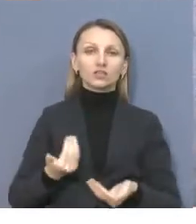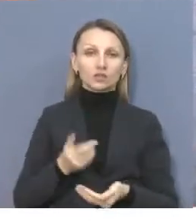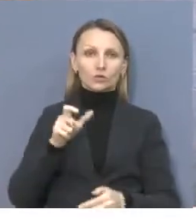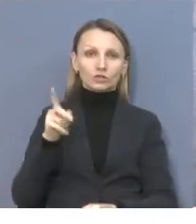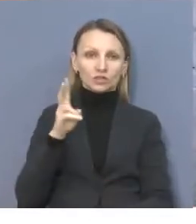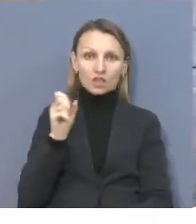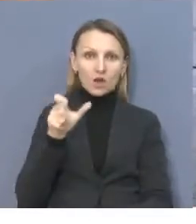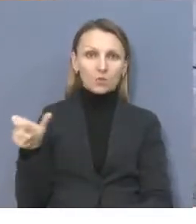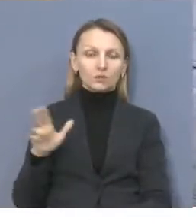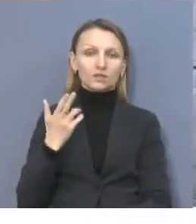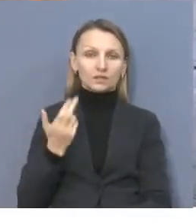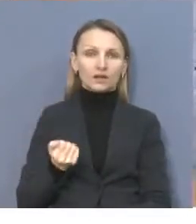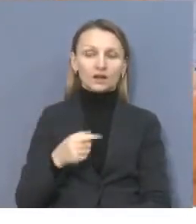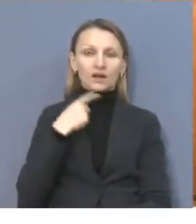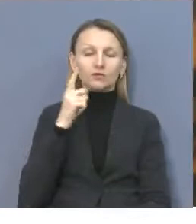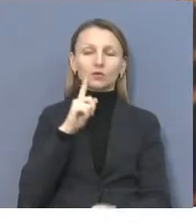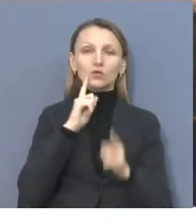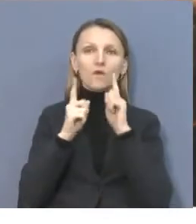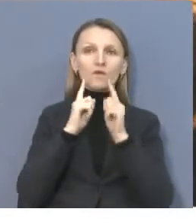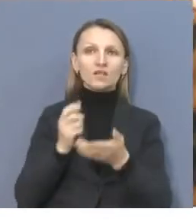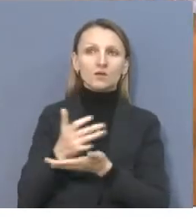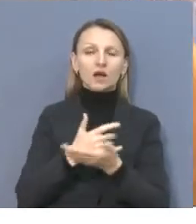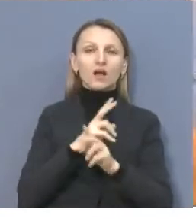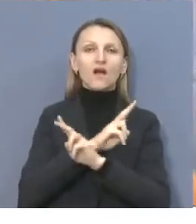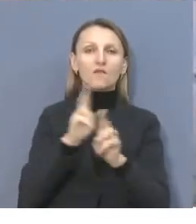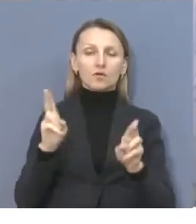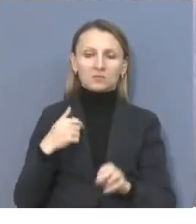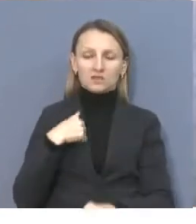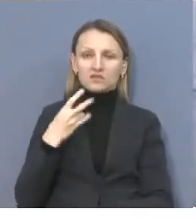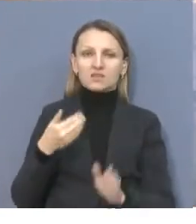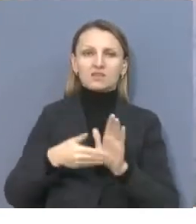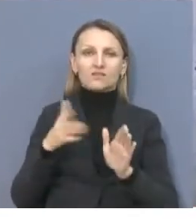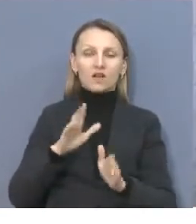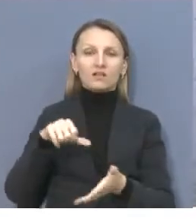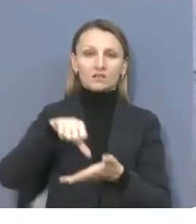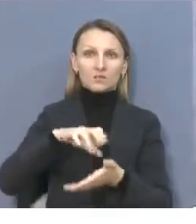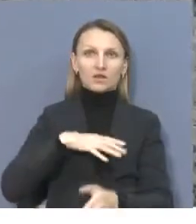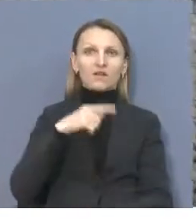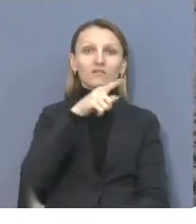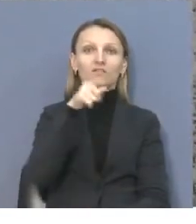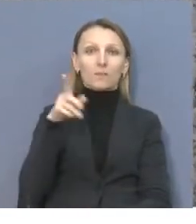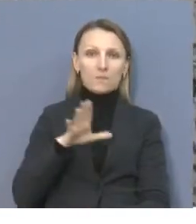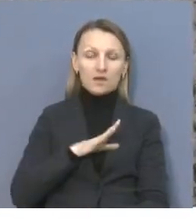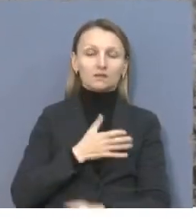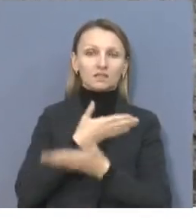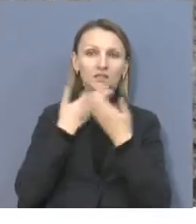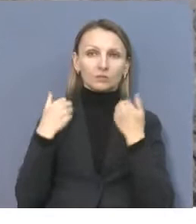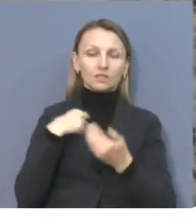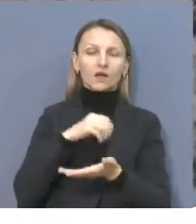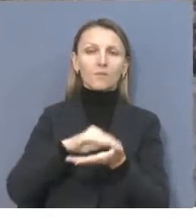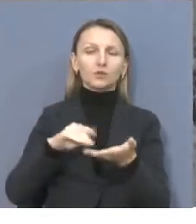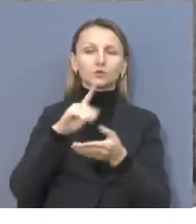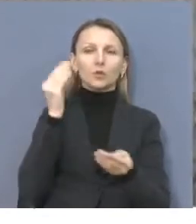жрал говорит что совет собирал кого он собирал меня не звал вы там были а вы сам пишет отписки будто